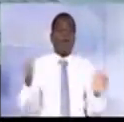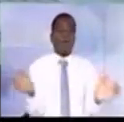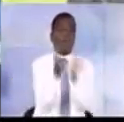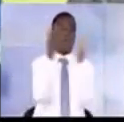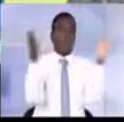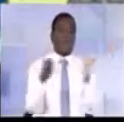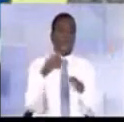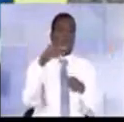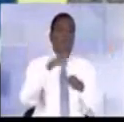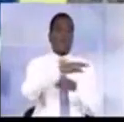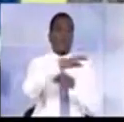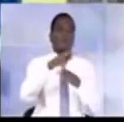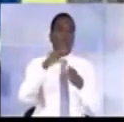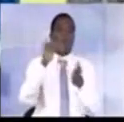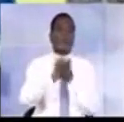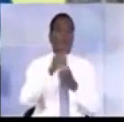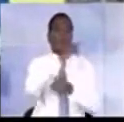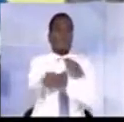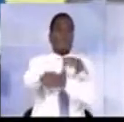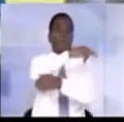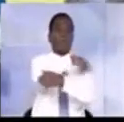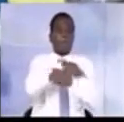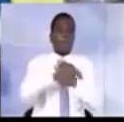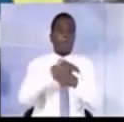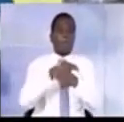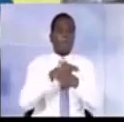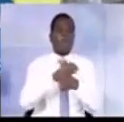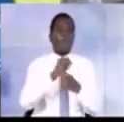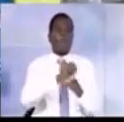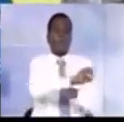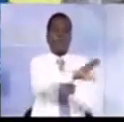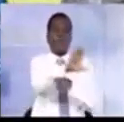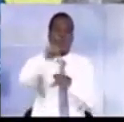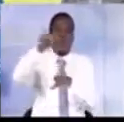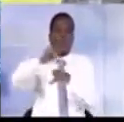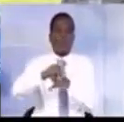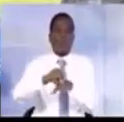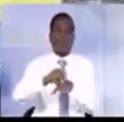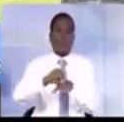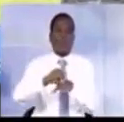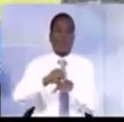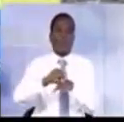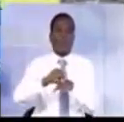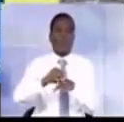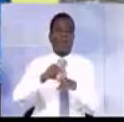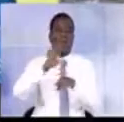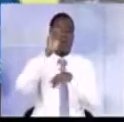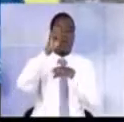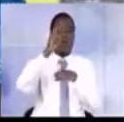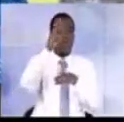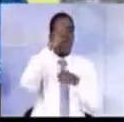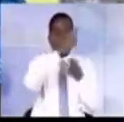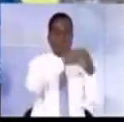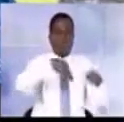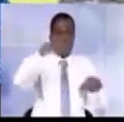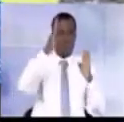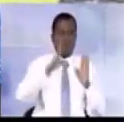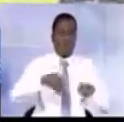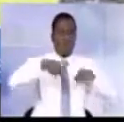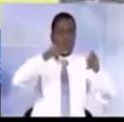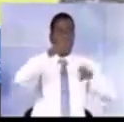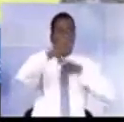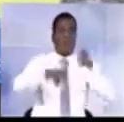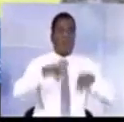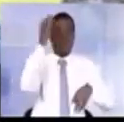personnel du Centre ce centre de sa départ ça son orientation confessionnelle permet aux populations de Benoît